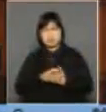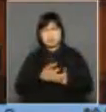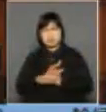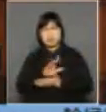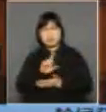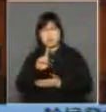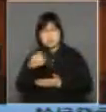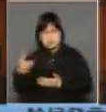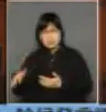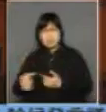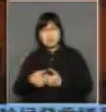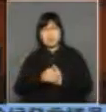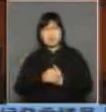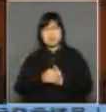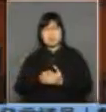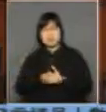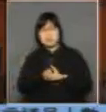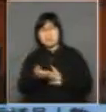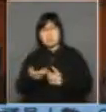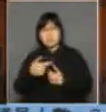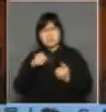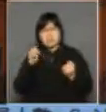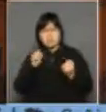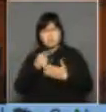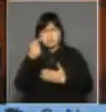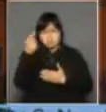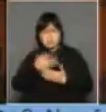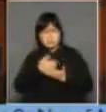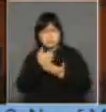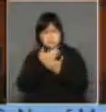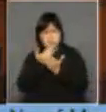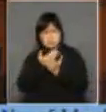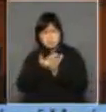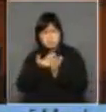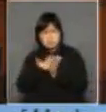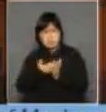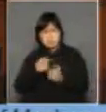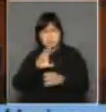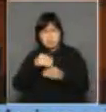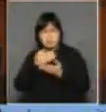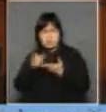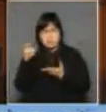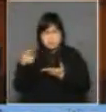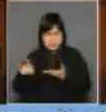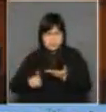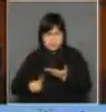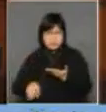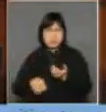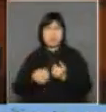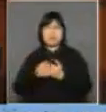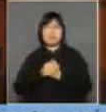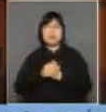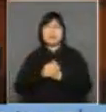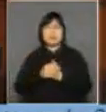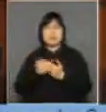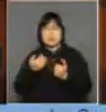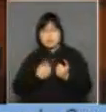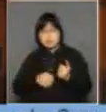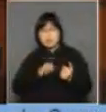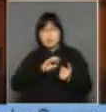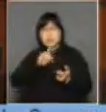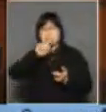了，大家亦都讨论过很多不同方面，包括豁免什么慈善机构又